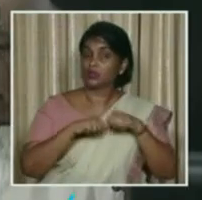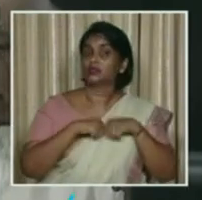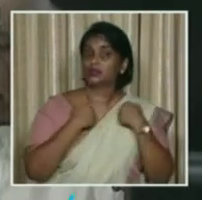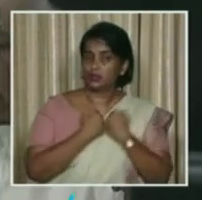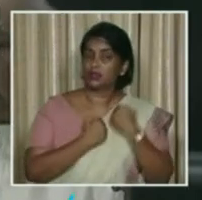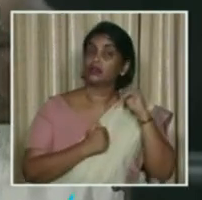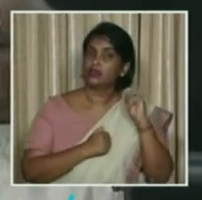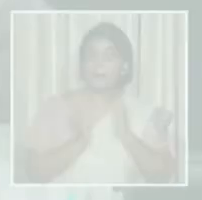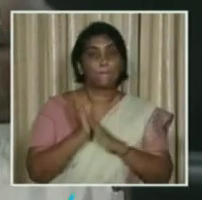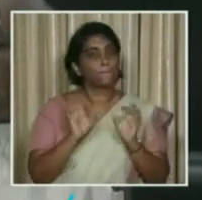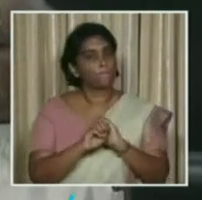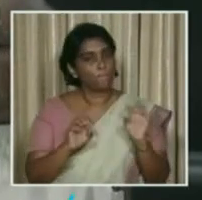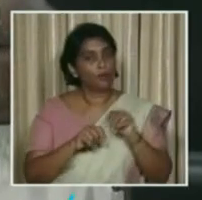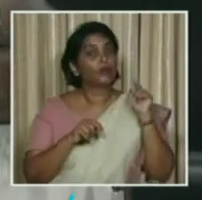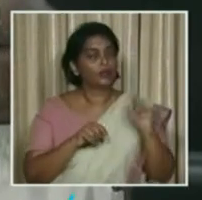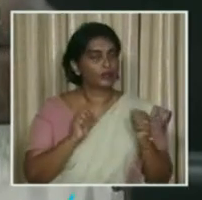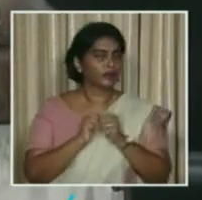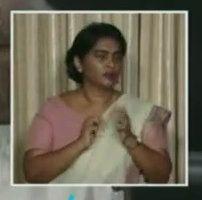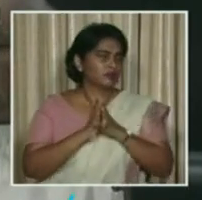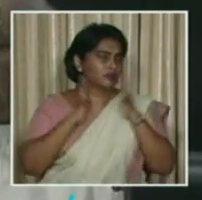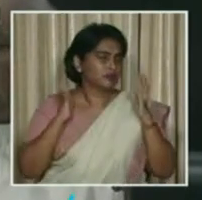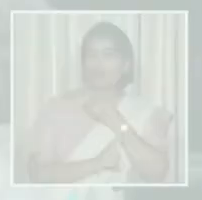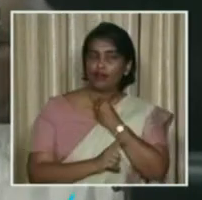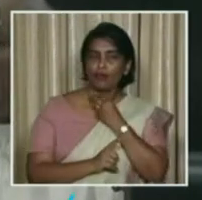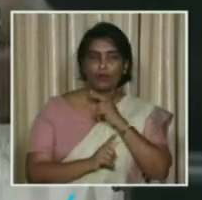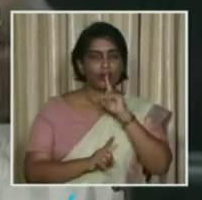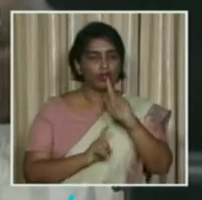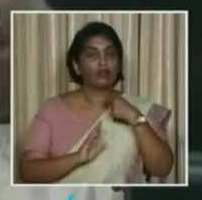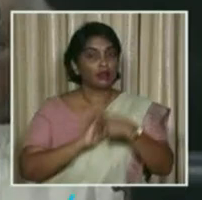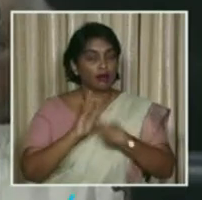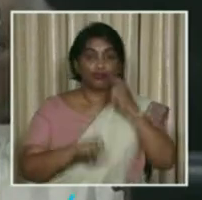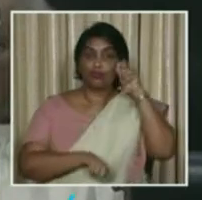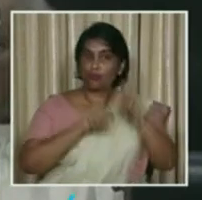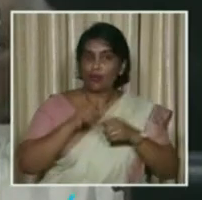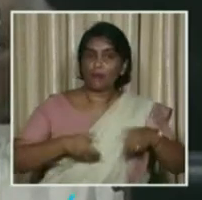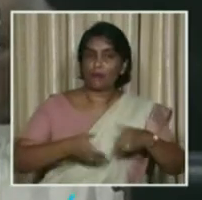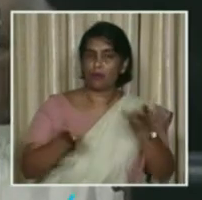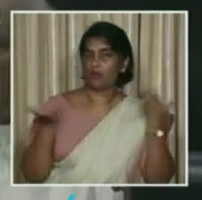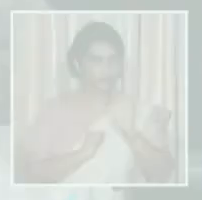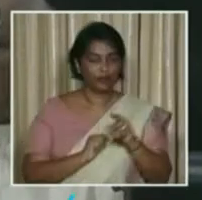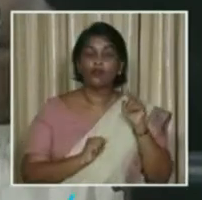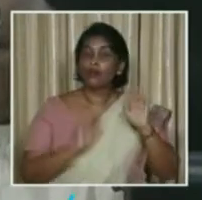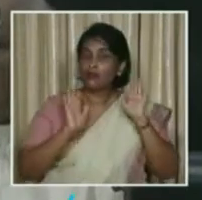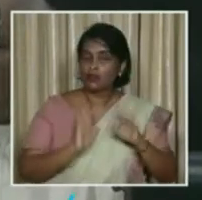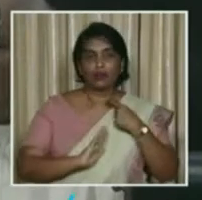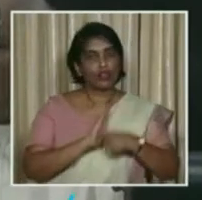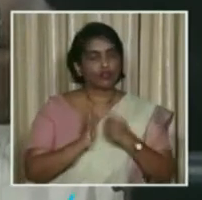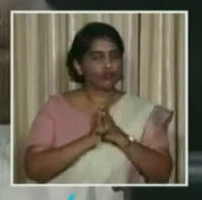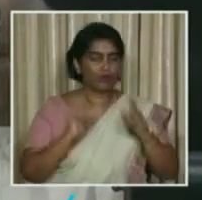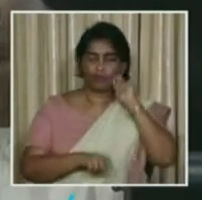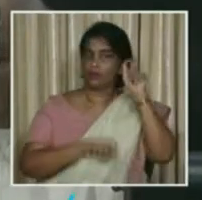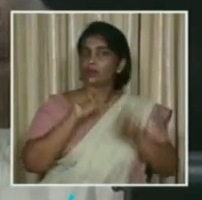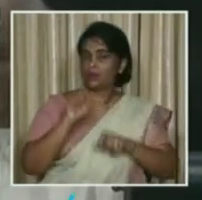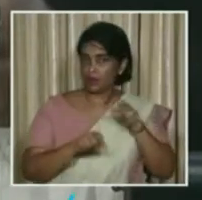සමිති සමහර ජනමාධ්‍ය මේ වැඩේට සෑහෙන්න මහන්සි වුණා රටේ ජනතාව පාර්ට් බස්සන්න දඟ දැම්මා රටේ බහුතර